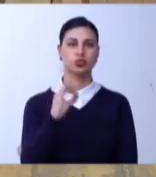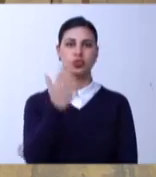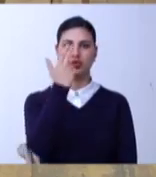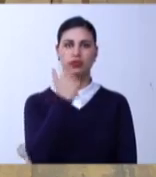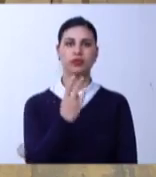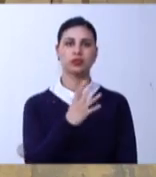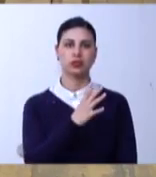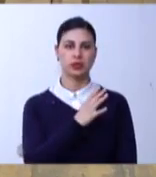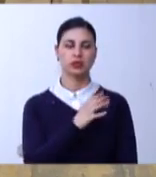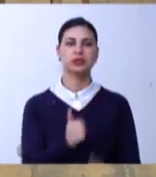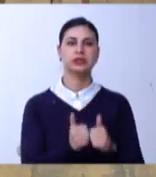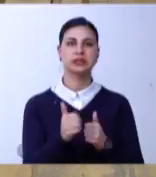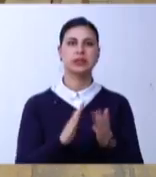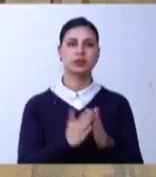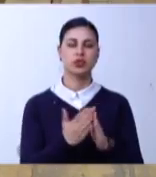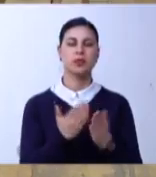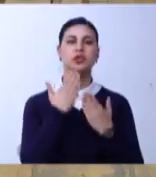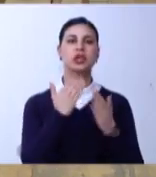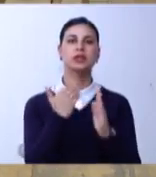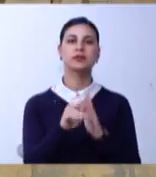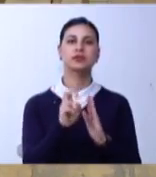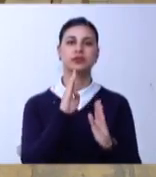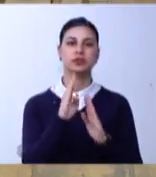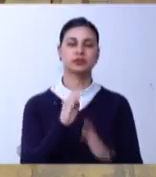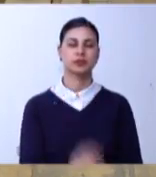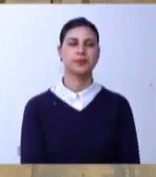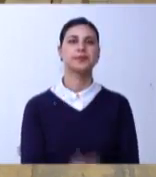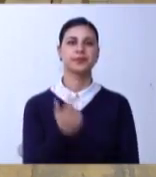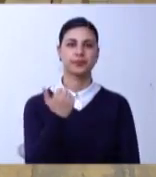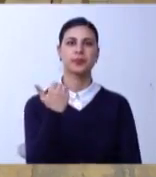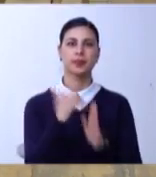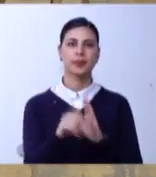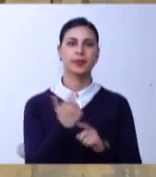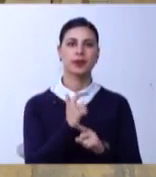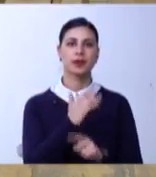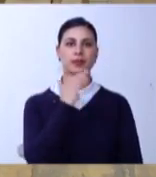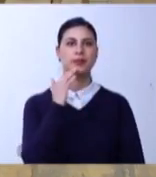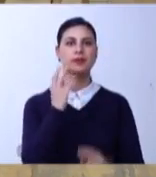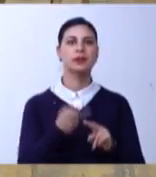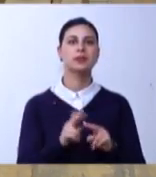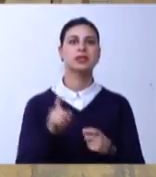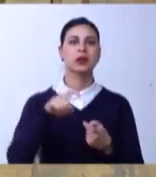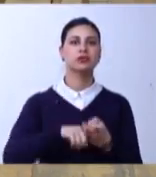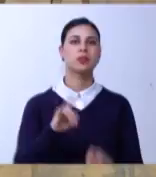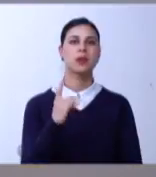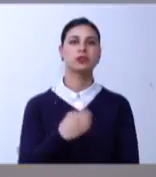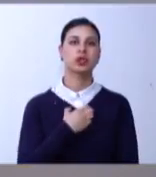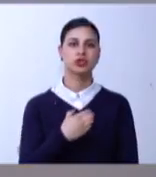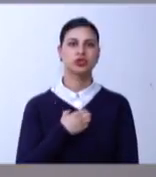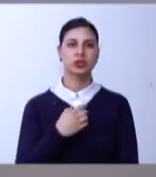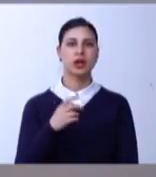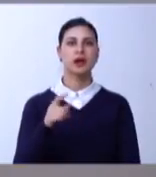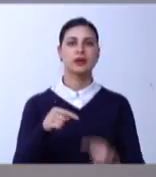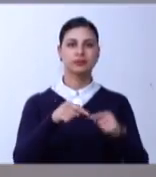ჩვევის ჩამოყალიბების წინაპირობა. თია, შეკითხვა შემოვიდა. დიახ, შეკითხვები გვაქვს, ხო, ჩვენ ძალიან ბევრი მასთან დაკავშირებით, რომ ბავშვზე შინია